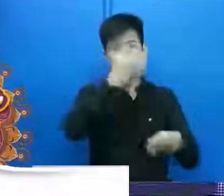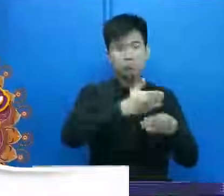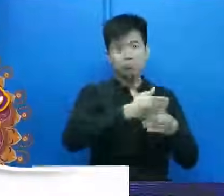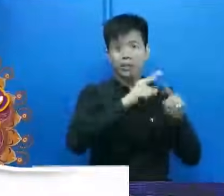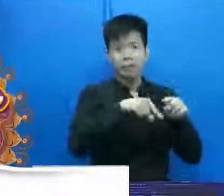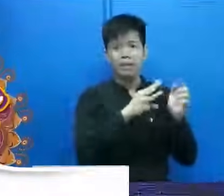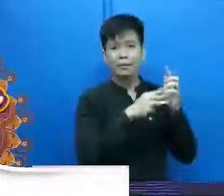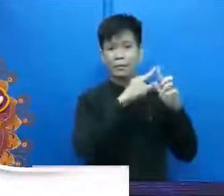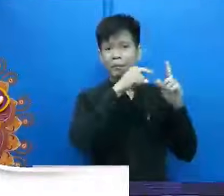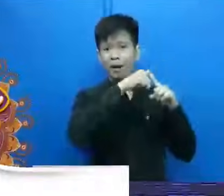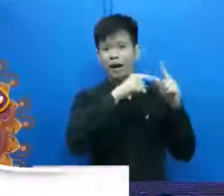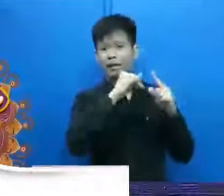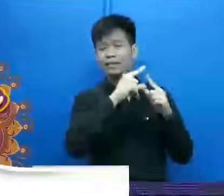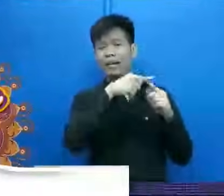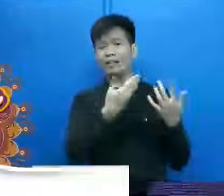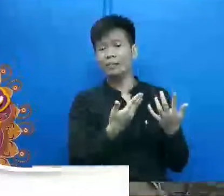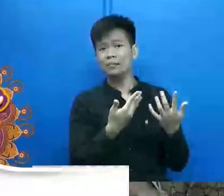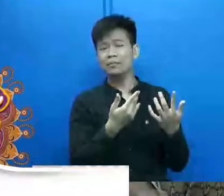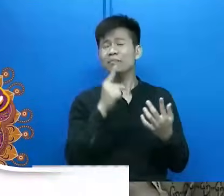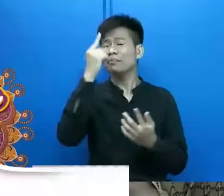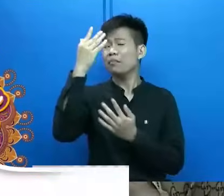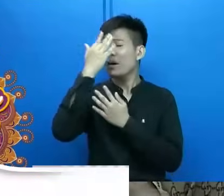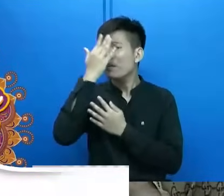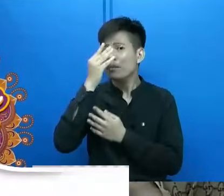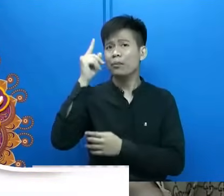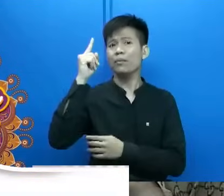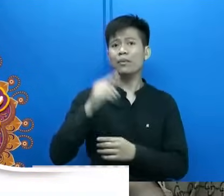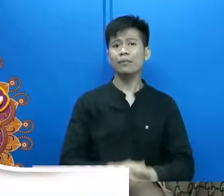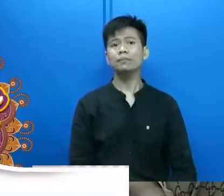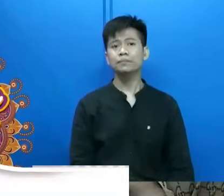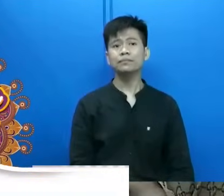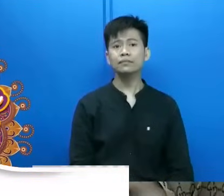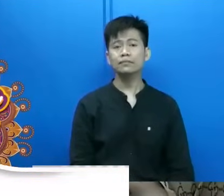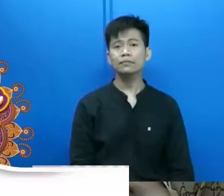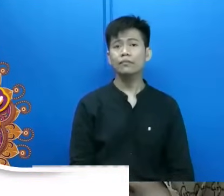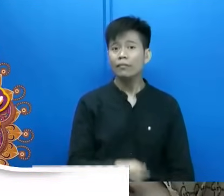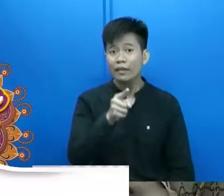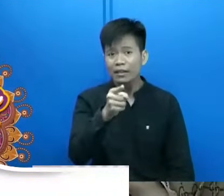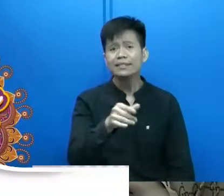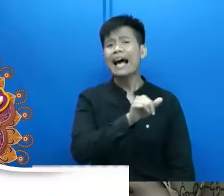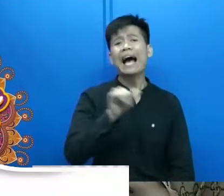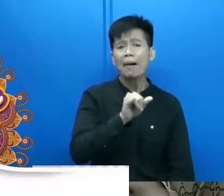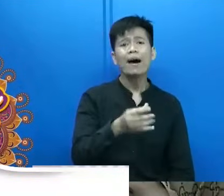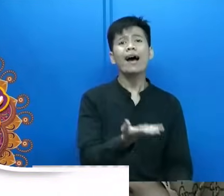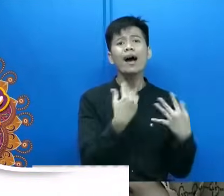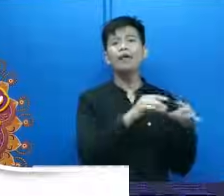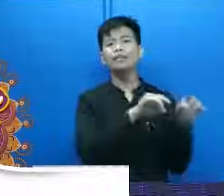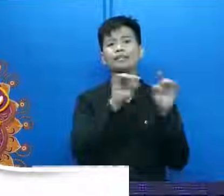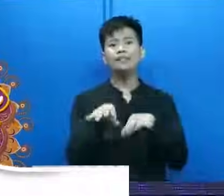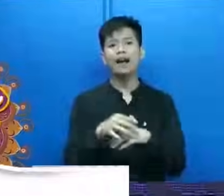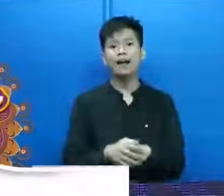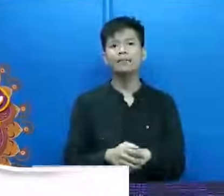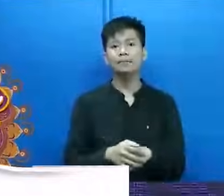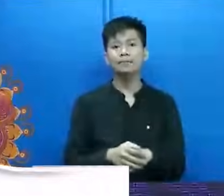oleh Allah Subhanahu wa taala. Apa tidak malu antum di hadapan Allah Subhanahu wa taala? Antum juga sama, hijrah. Ibu pulang